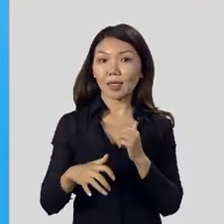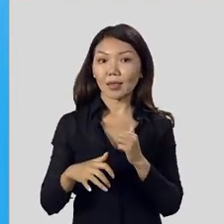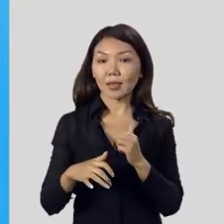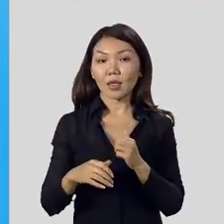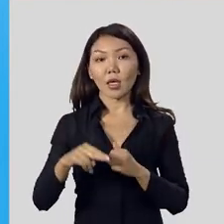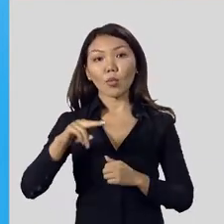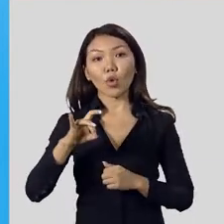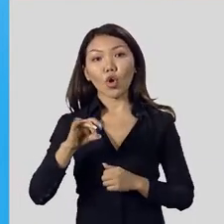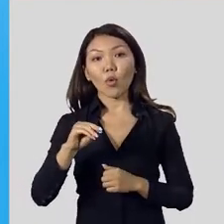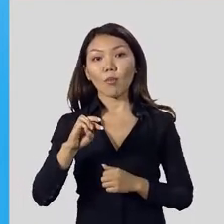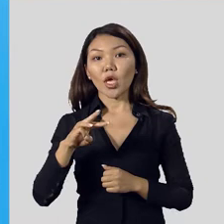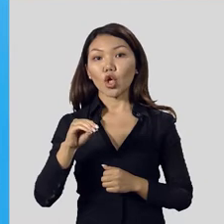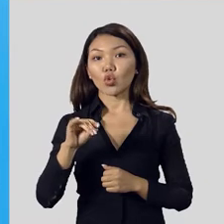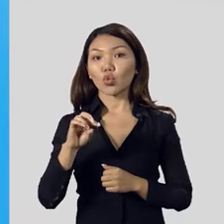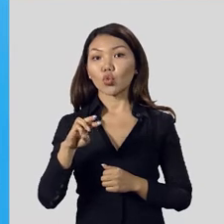мозг.